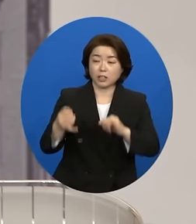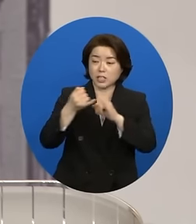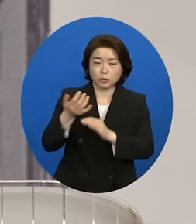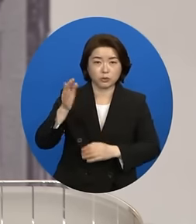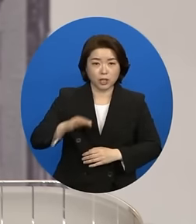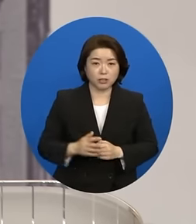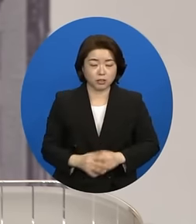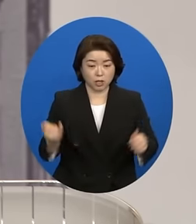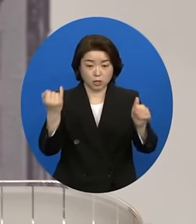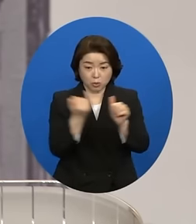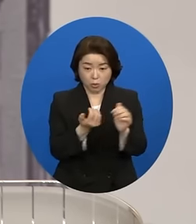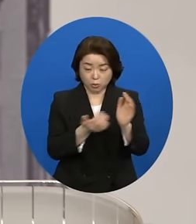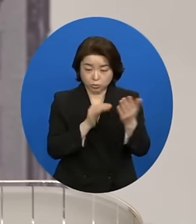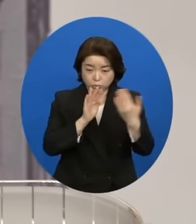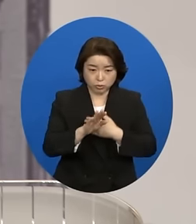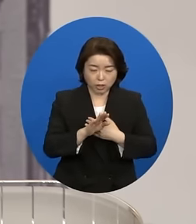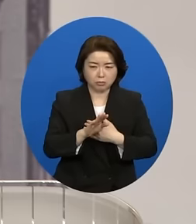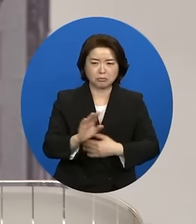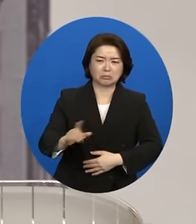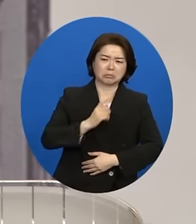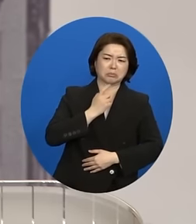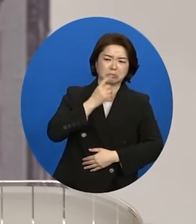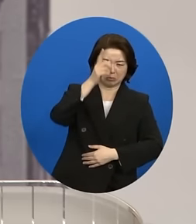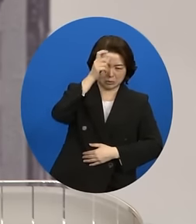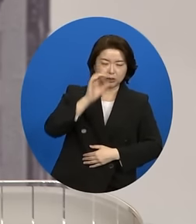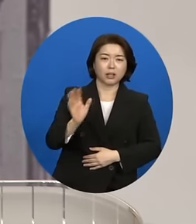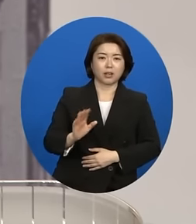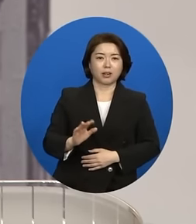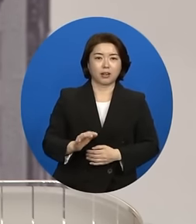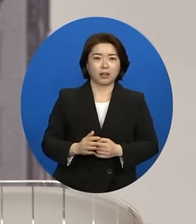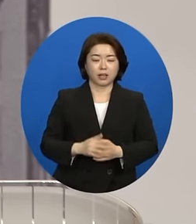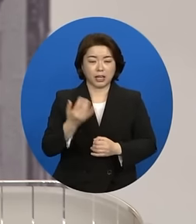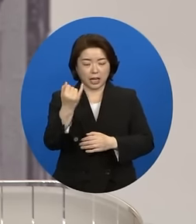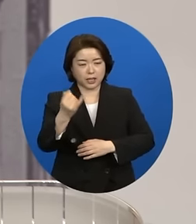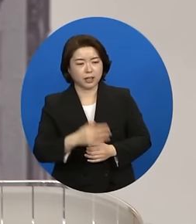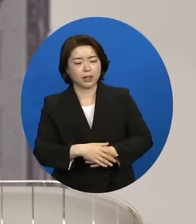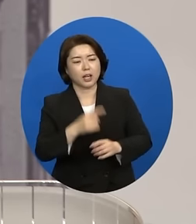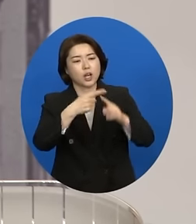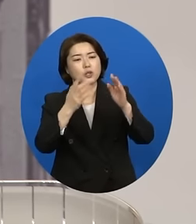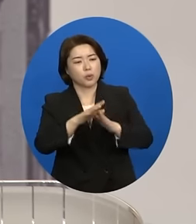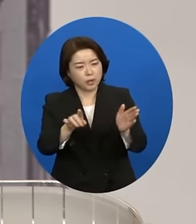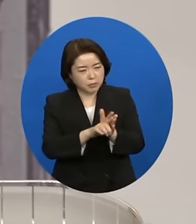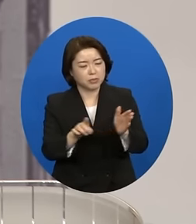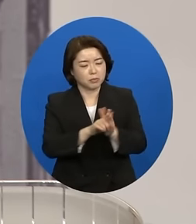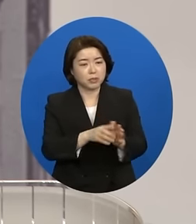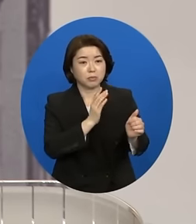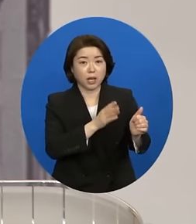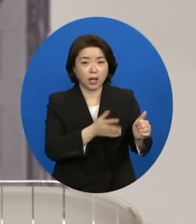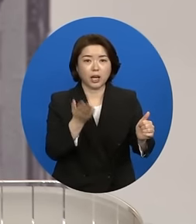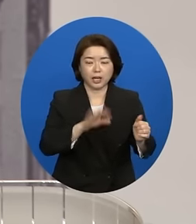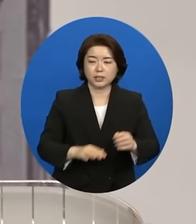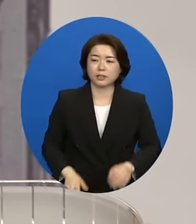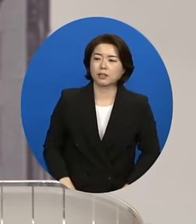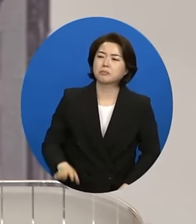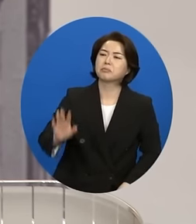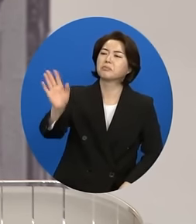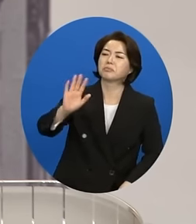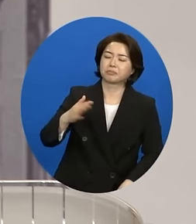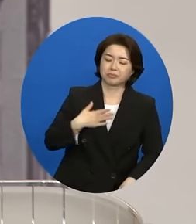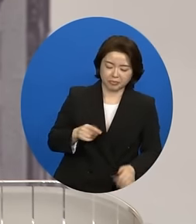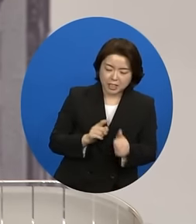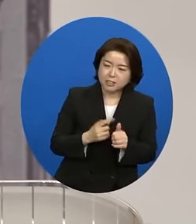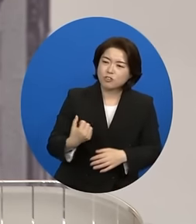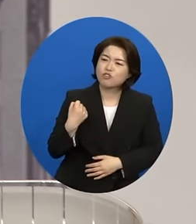갑니다. 아내가 하나님 믿으라고 하니까 뭘 믿겠다고 했습니까? 내 주먹을 믿을 거야, 내